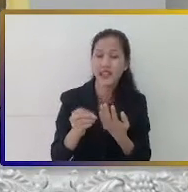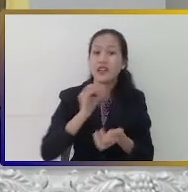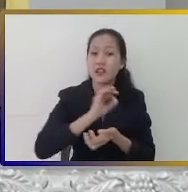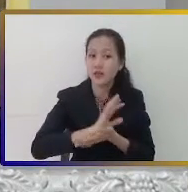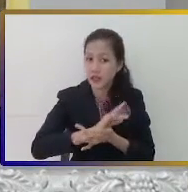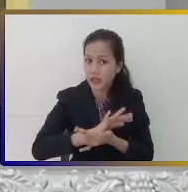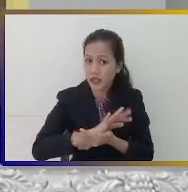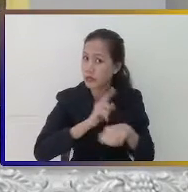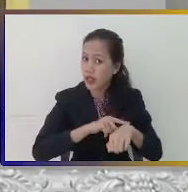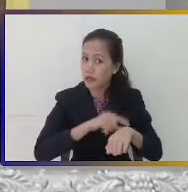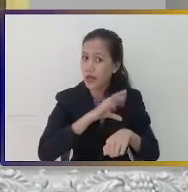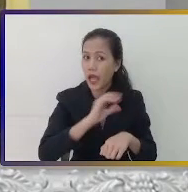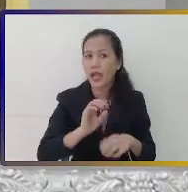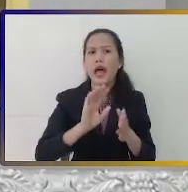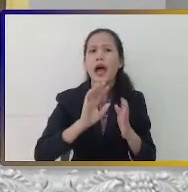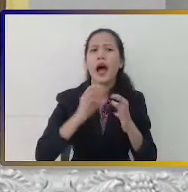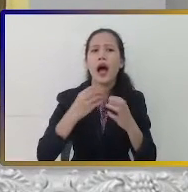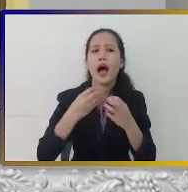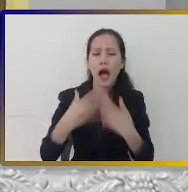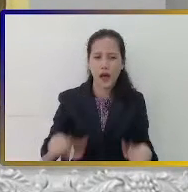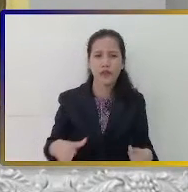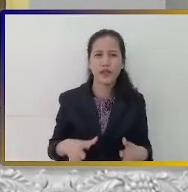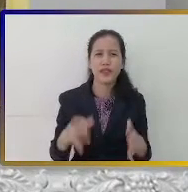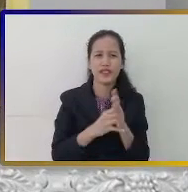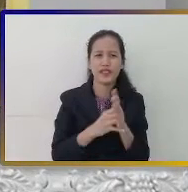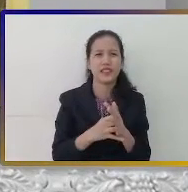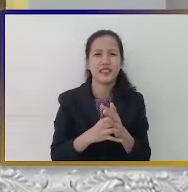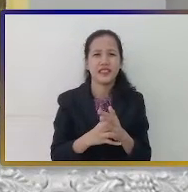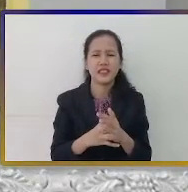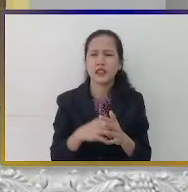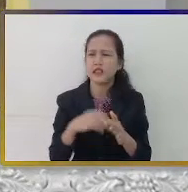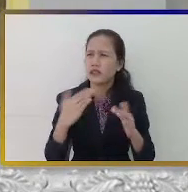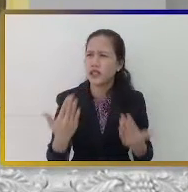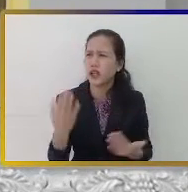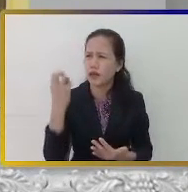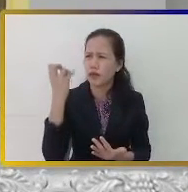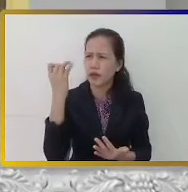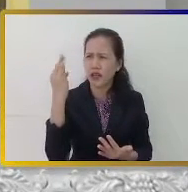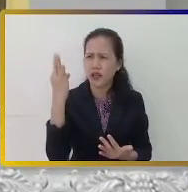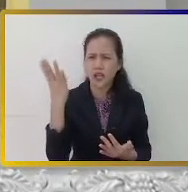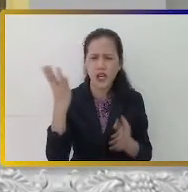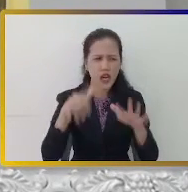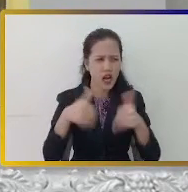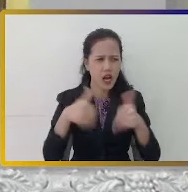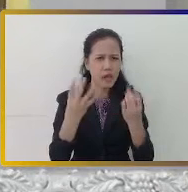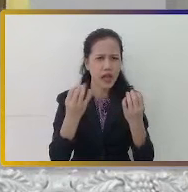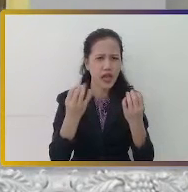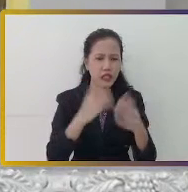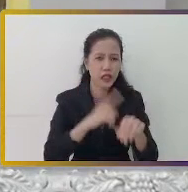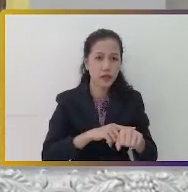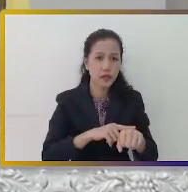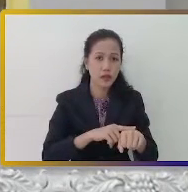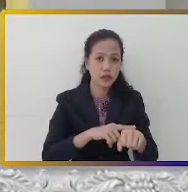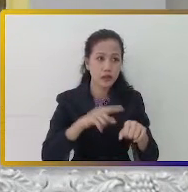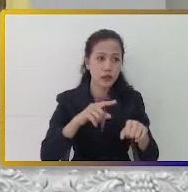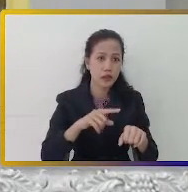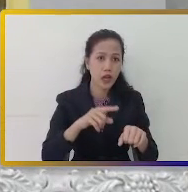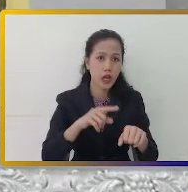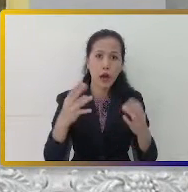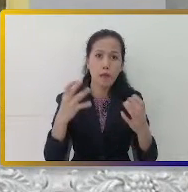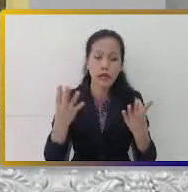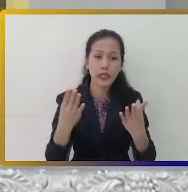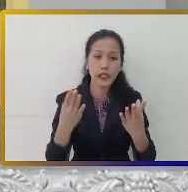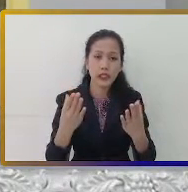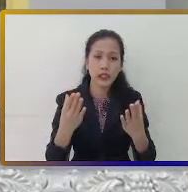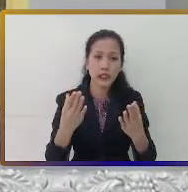Kapatid, ilan po kaya ngayon ang member ng family po natin na nagsasabi, magtiwala tayo sa Panginoon. Ano kasi pag